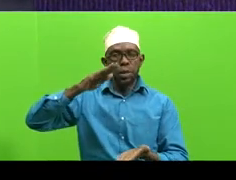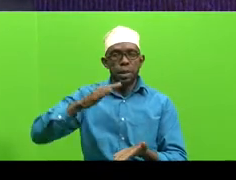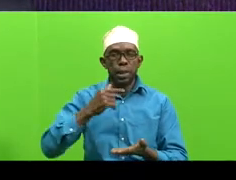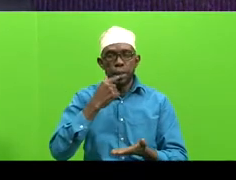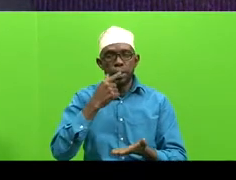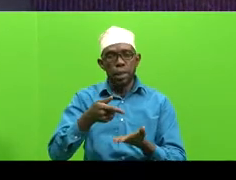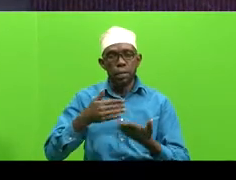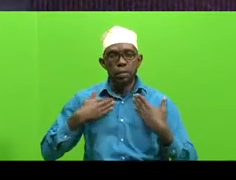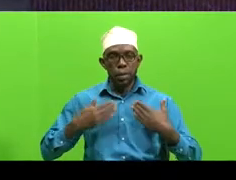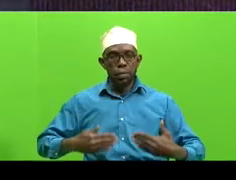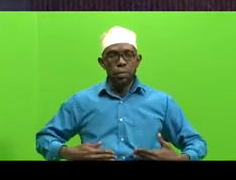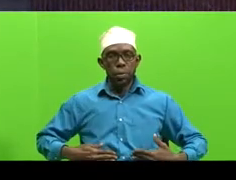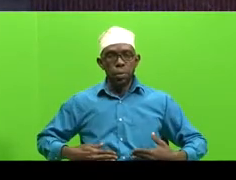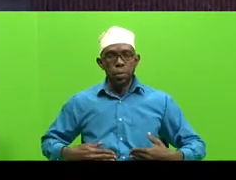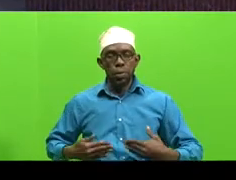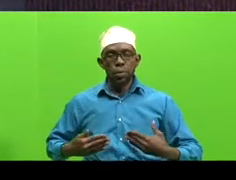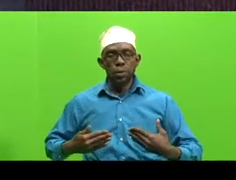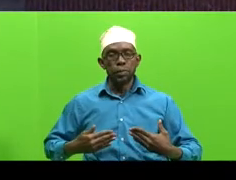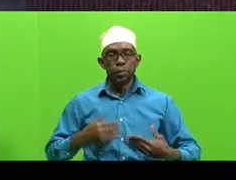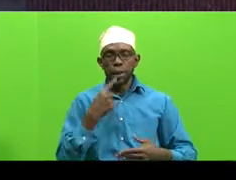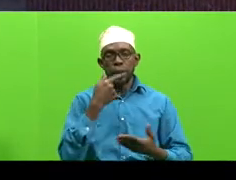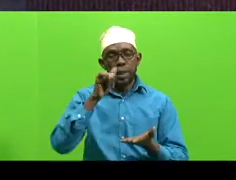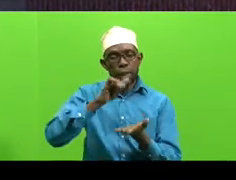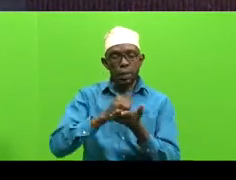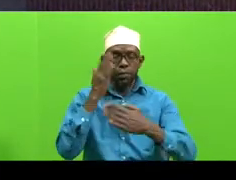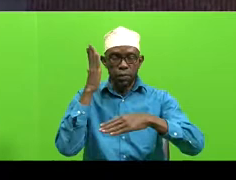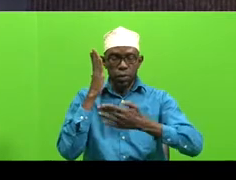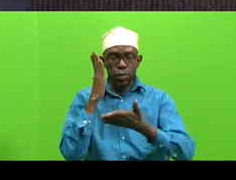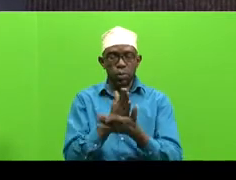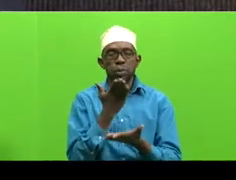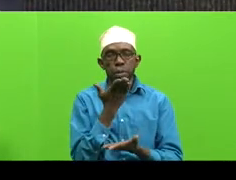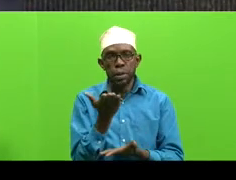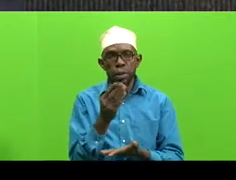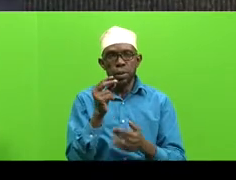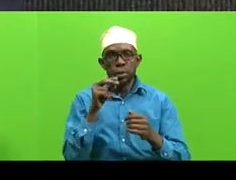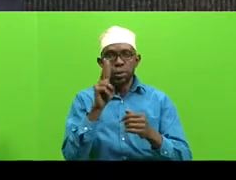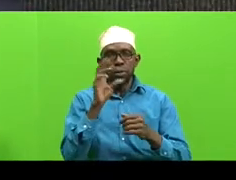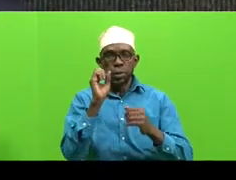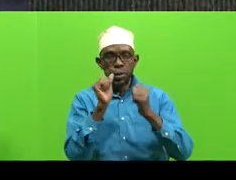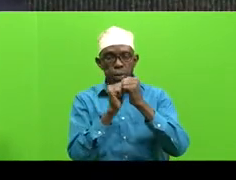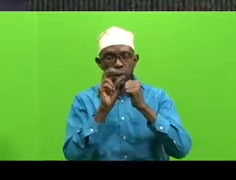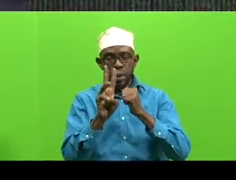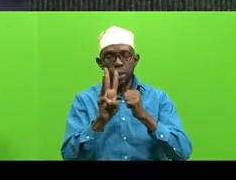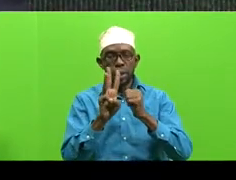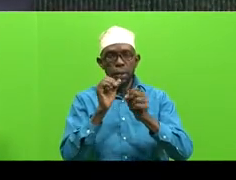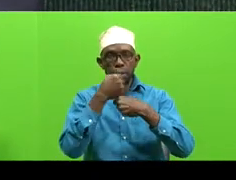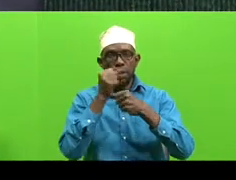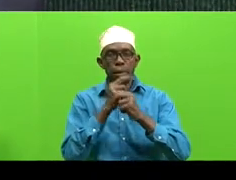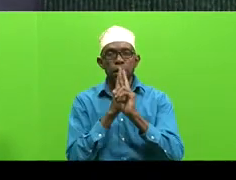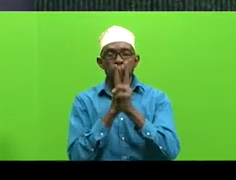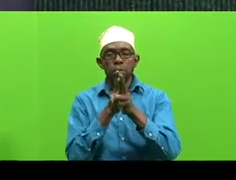wa Cambridge Analytica wanasema kama ni ukweli, wanasema wali 2013 walikuwa na walitengeneza zile habari.